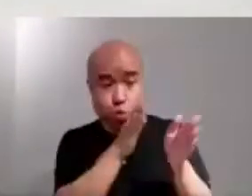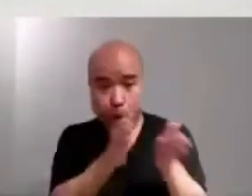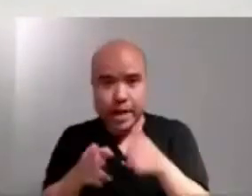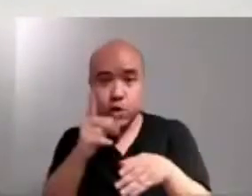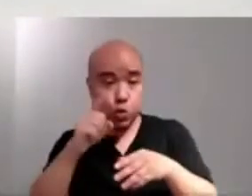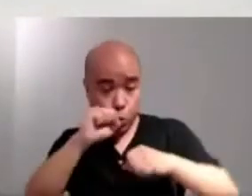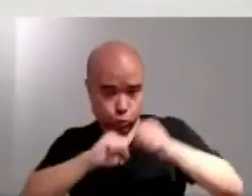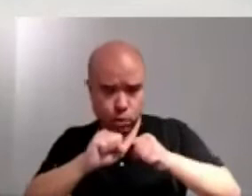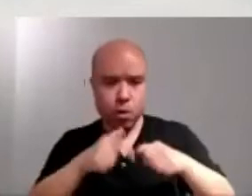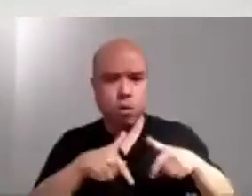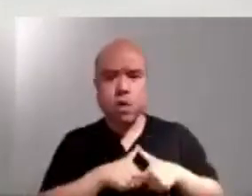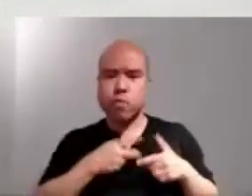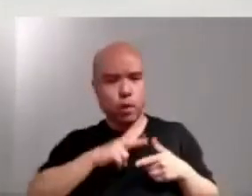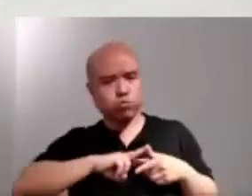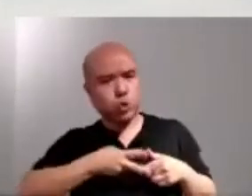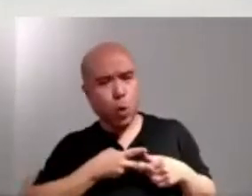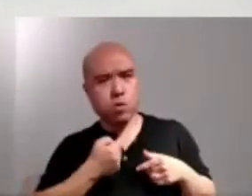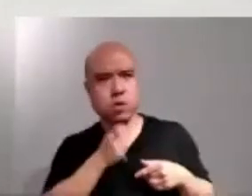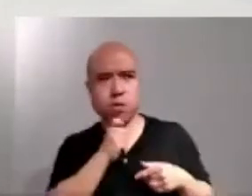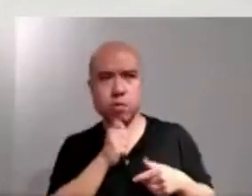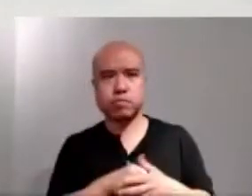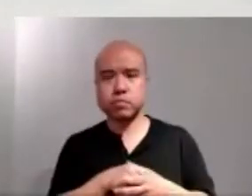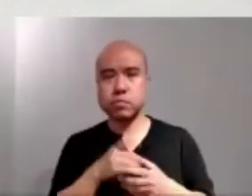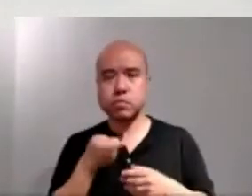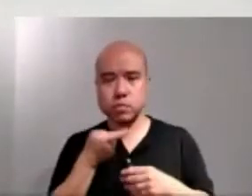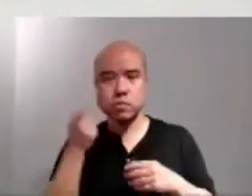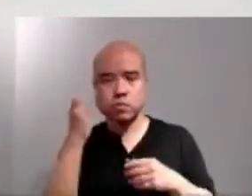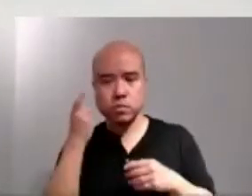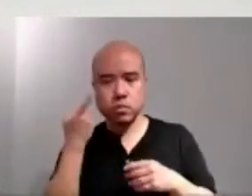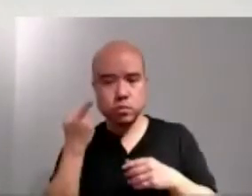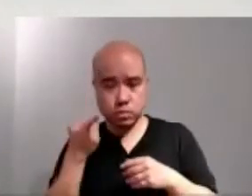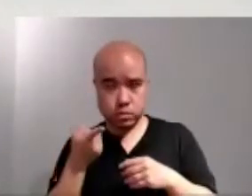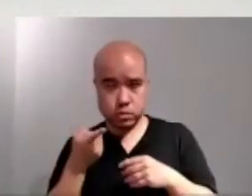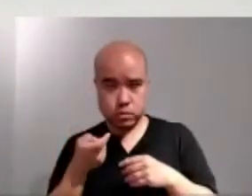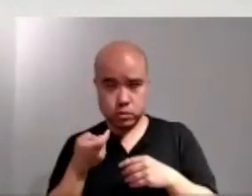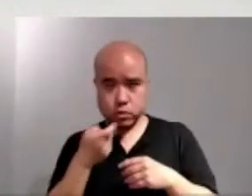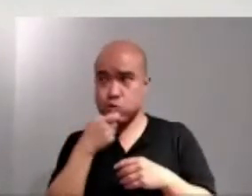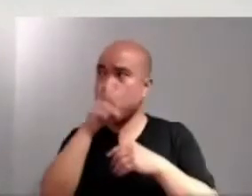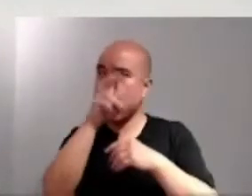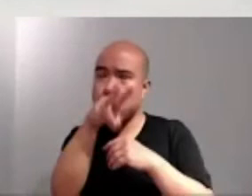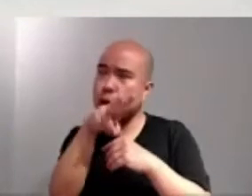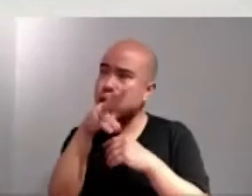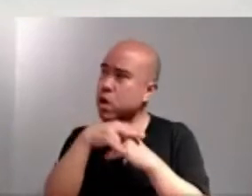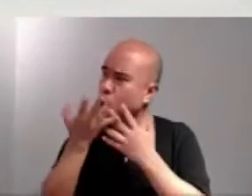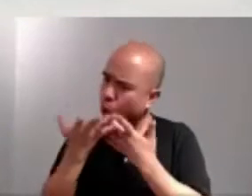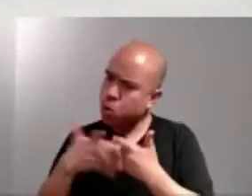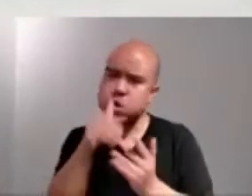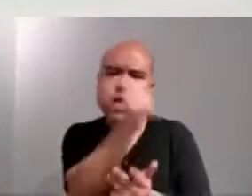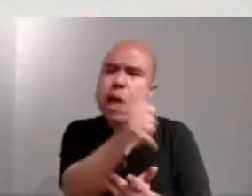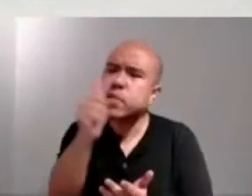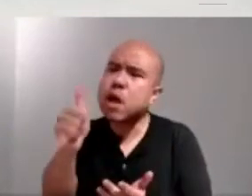了一个很大的改变。所以呢，我就很想知道更加多我可以怎样参加不同类型的慈善项